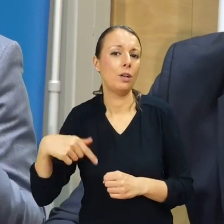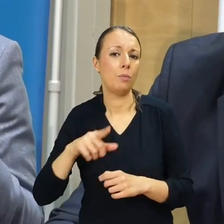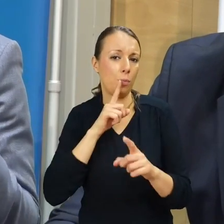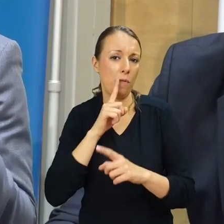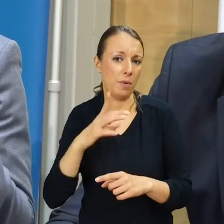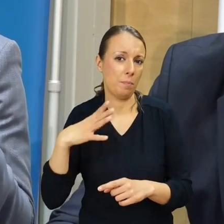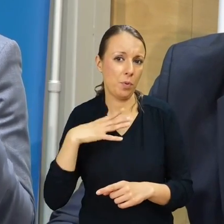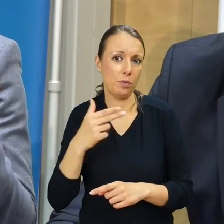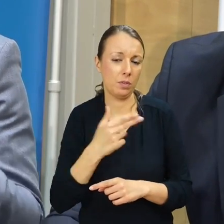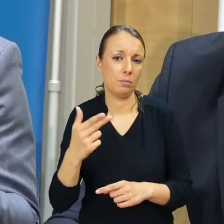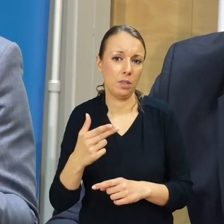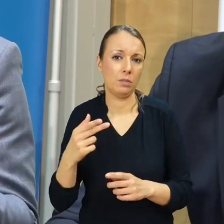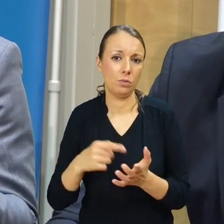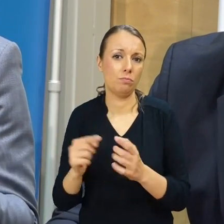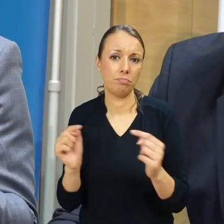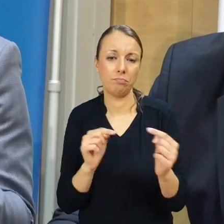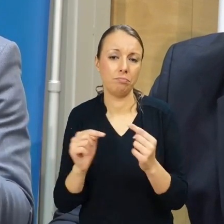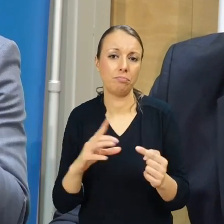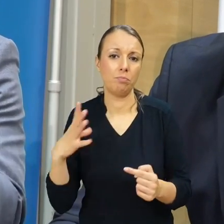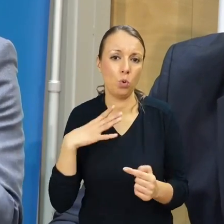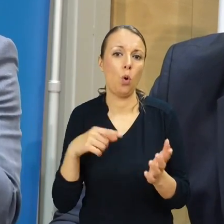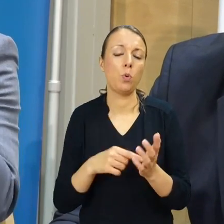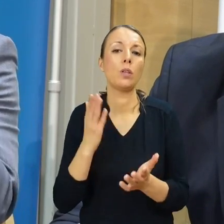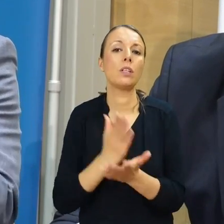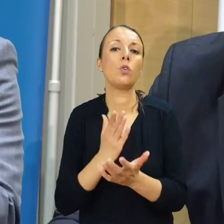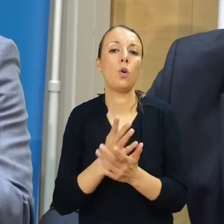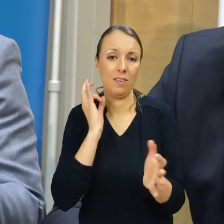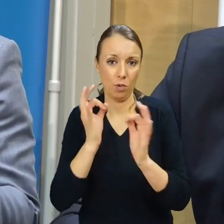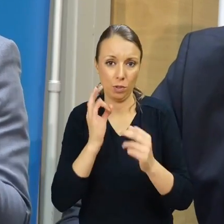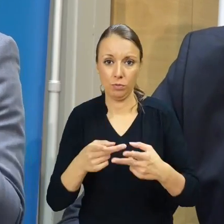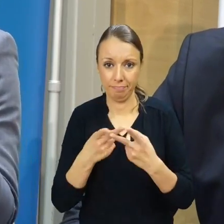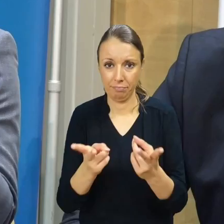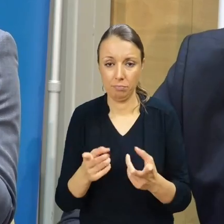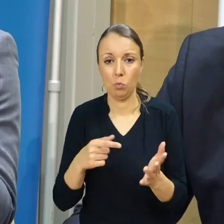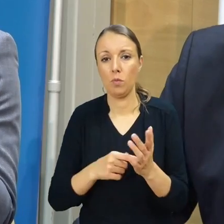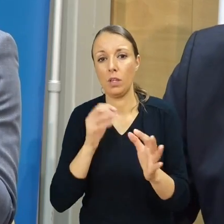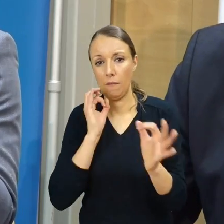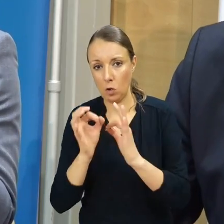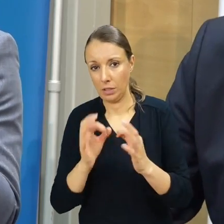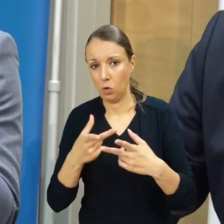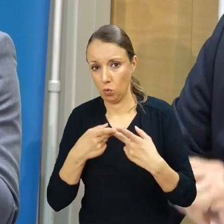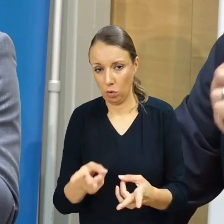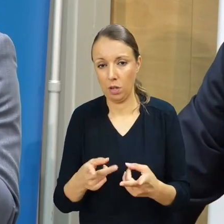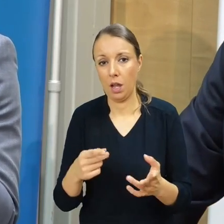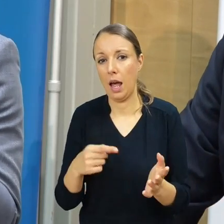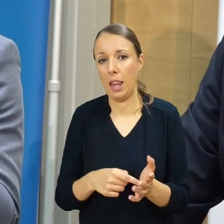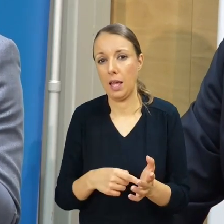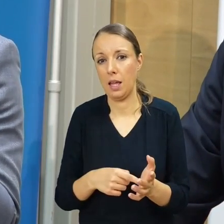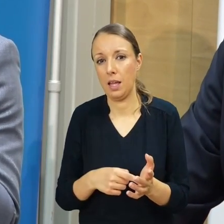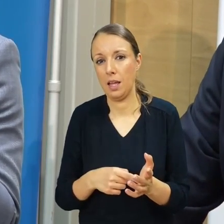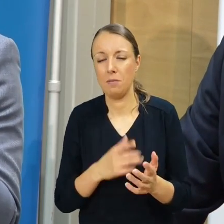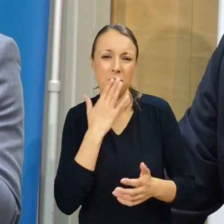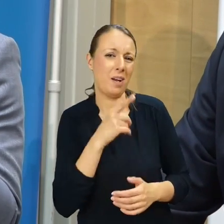ja uważam, że samo udostępnienie informacji, czyli mówimy tak, jest informacja, udostępnił, ale my na przykład skarżymy, mówimy tak, ale to nie do końca tak,